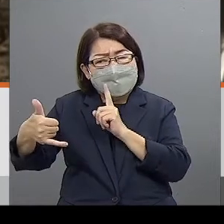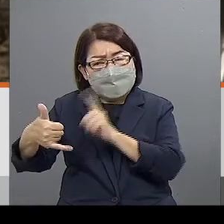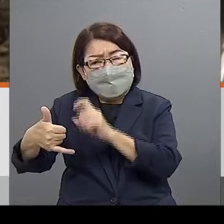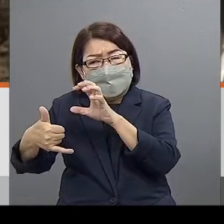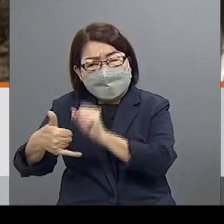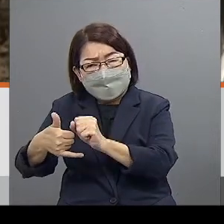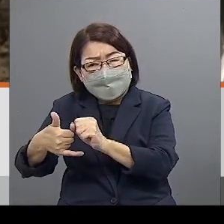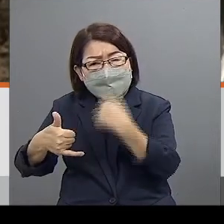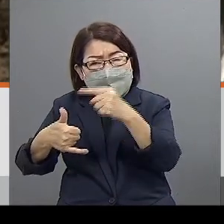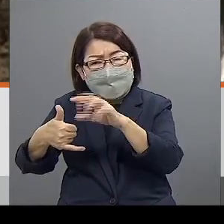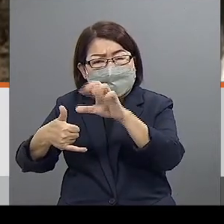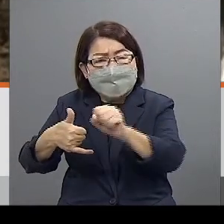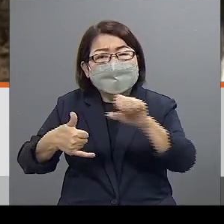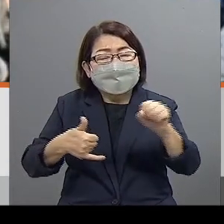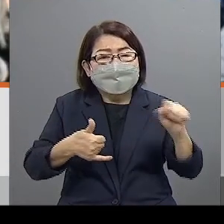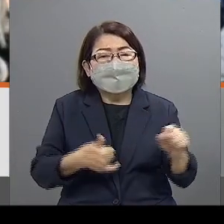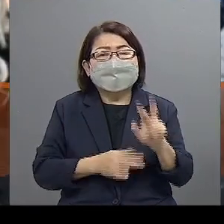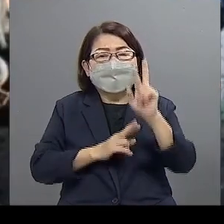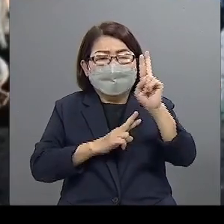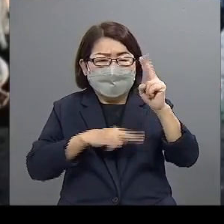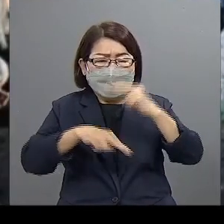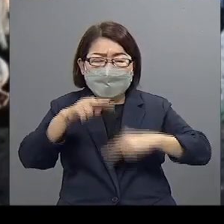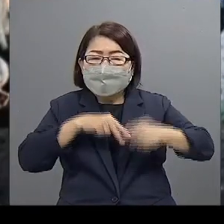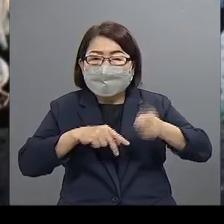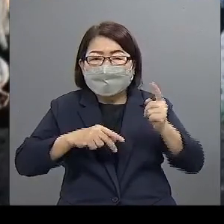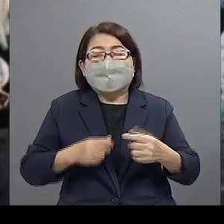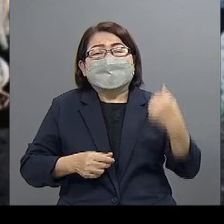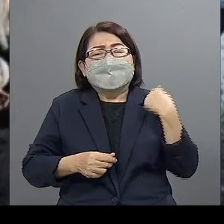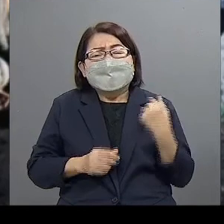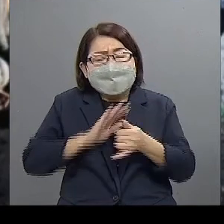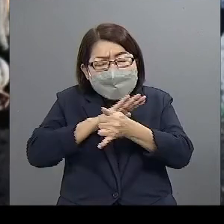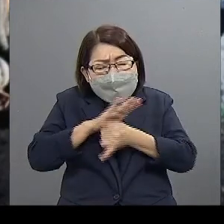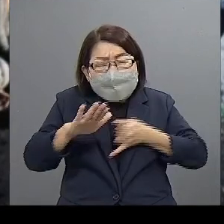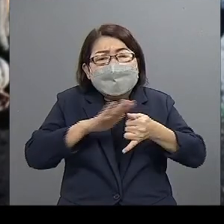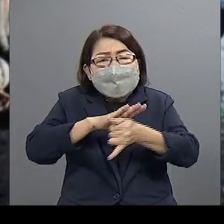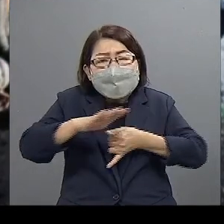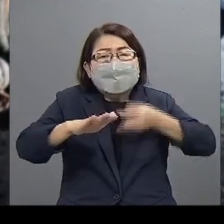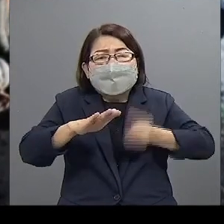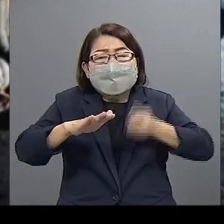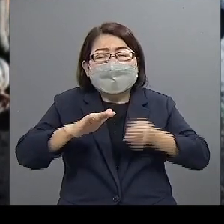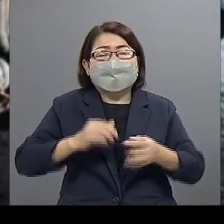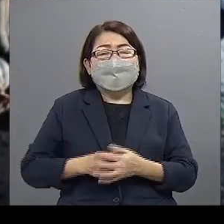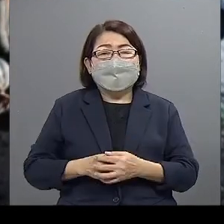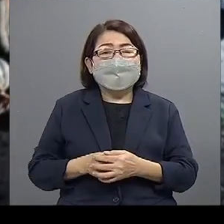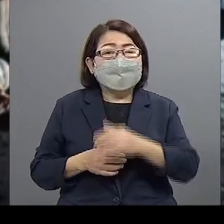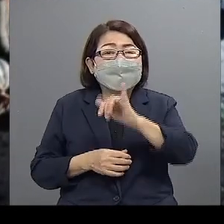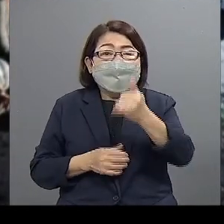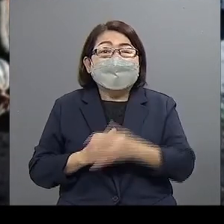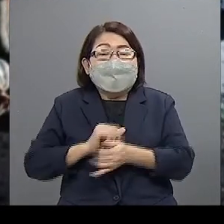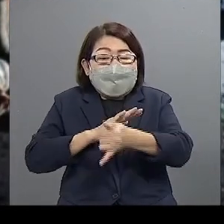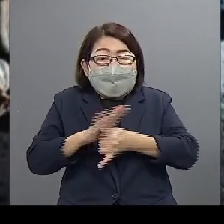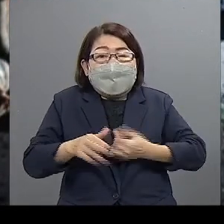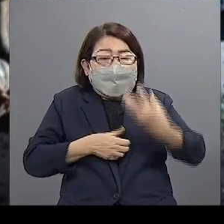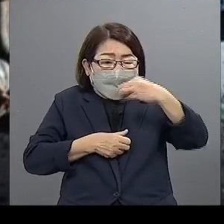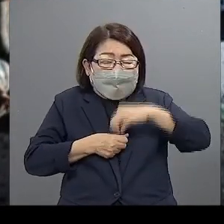forระวังป้องกันอย่างใกล้ชิดเนื่องจากยังมีผู้ลักลอบเข้ามาฝั่งไทยอย่างต่อเนื่องซึ่งอาจนำเชื้อโควิด 19เข้ามาแพร่ระบาด